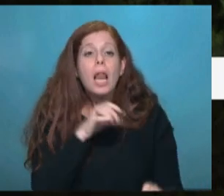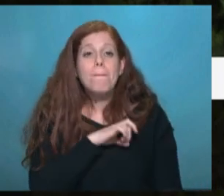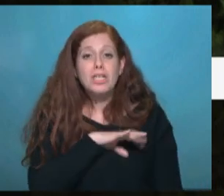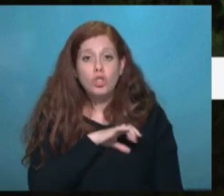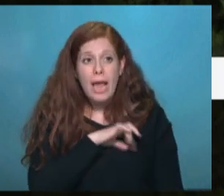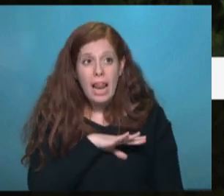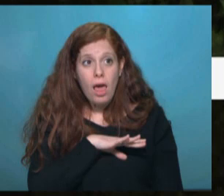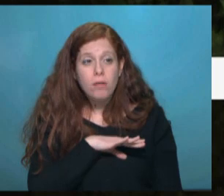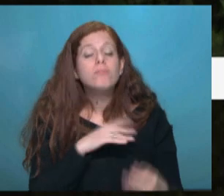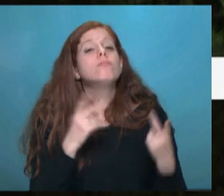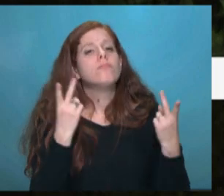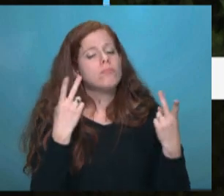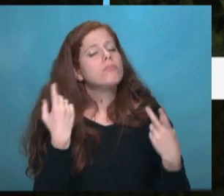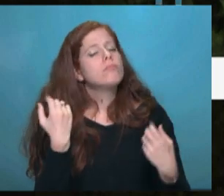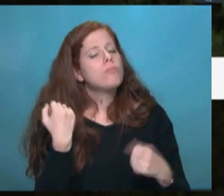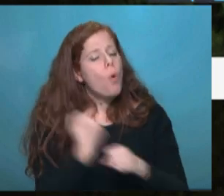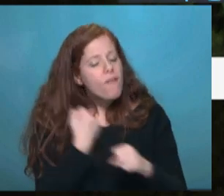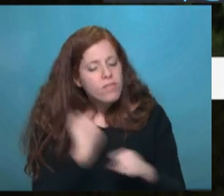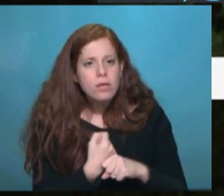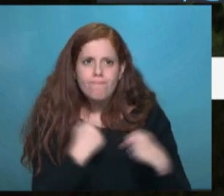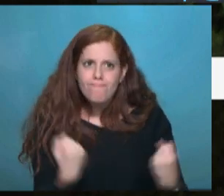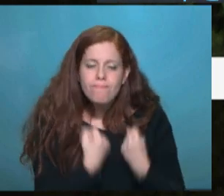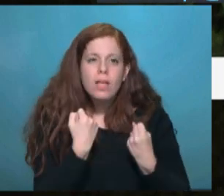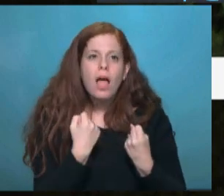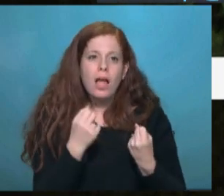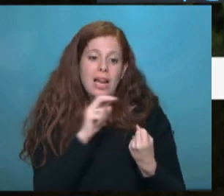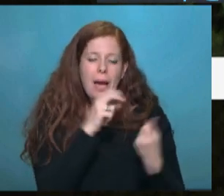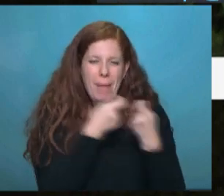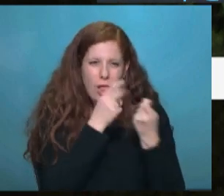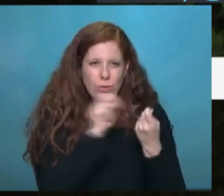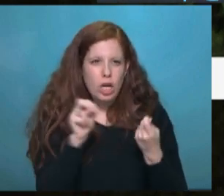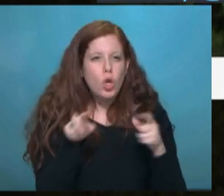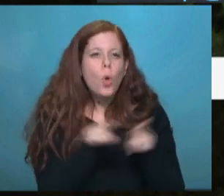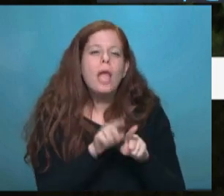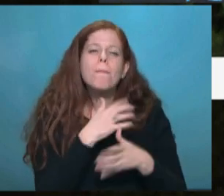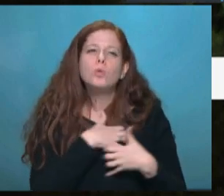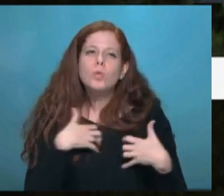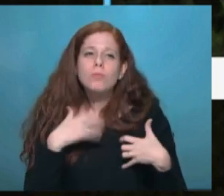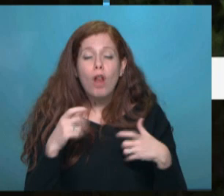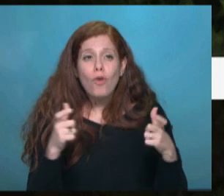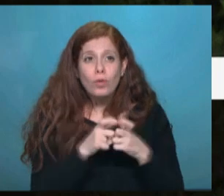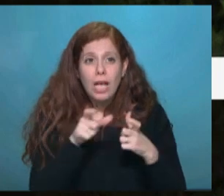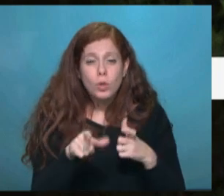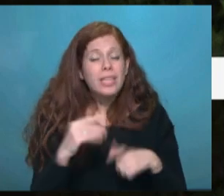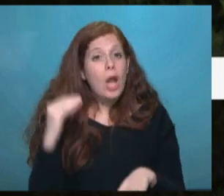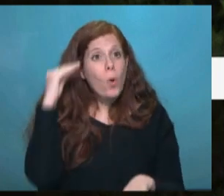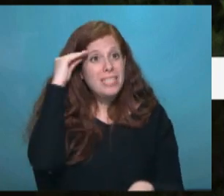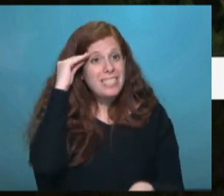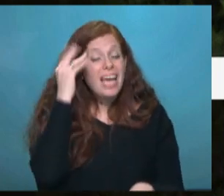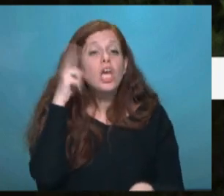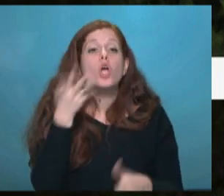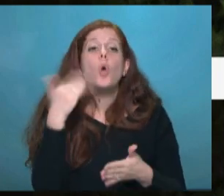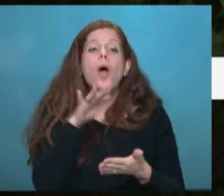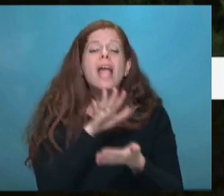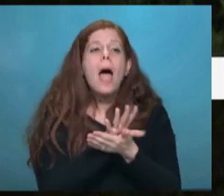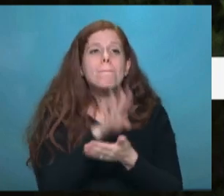בהחלט עובדים במרץ סביב הנושא של אותם פצועים של הקבוצה הזאת. נזכיר, יש עוד 14